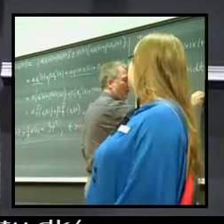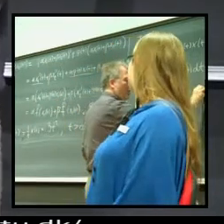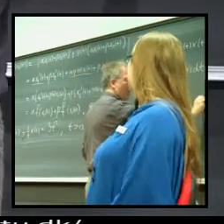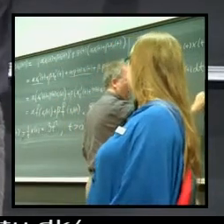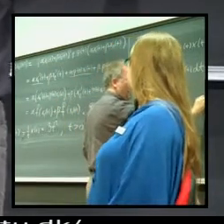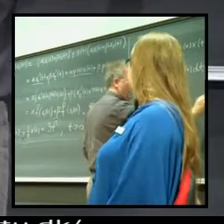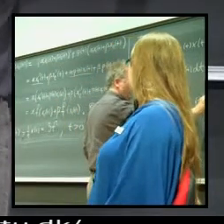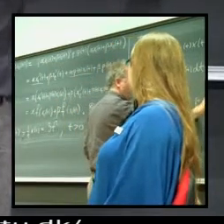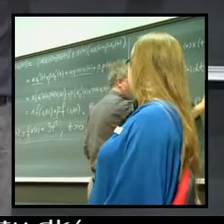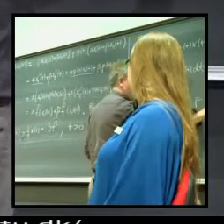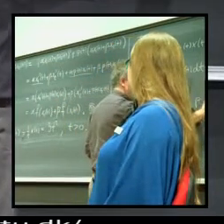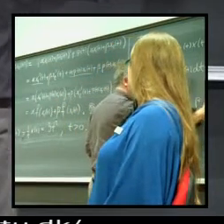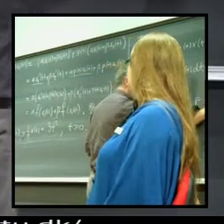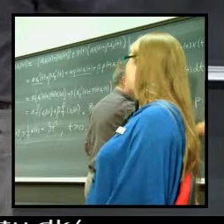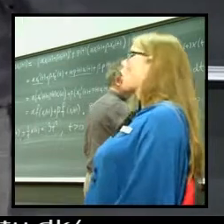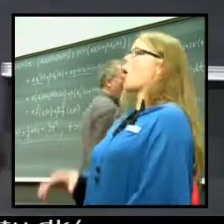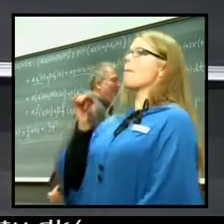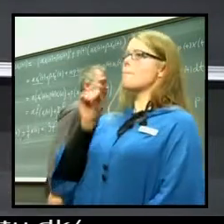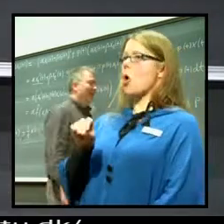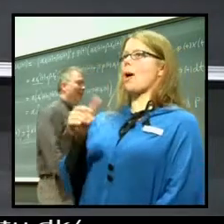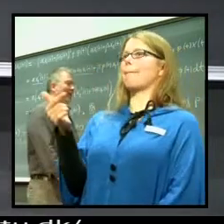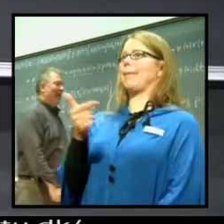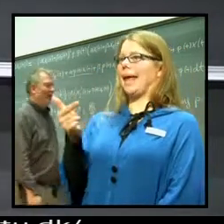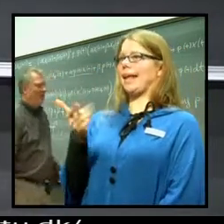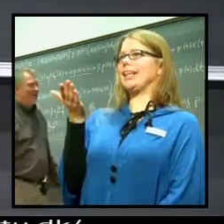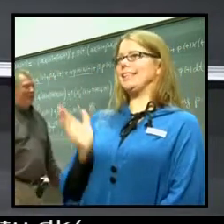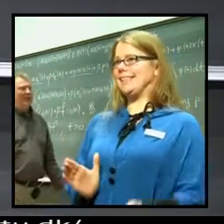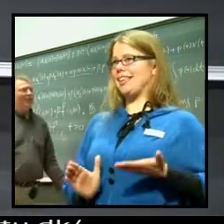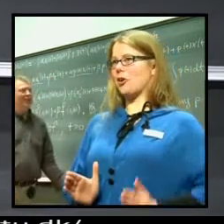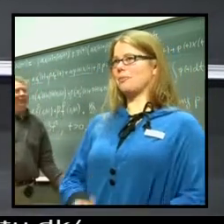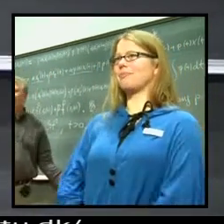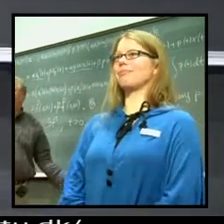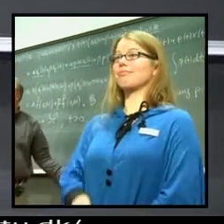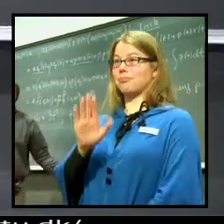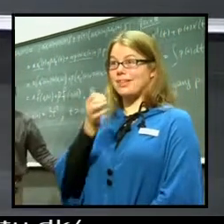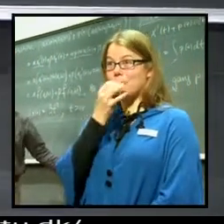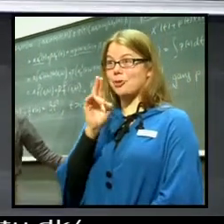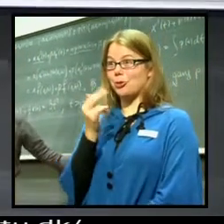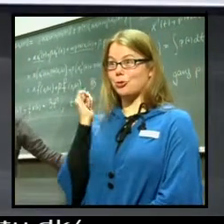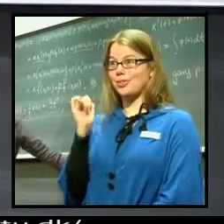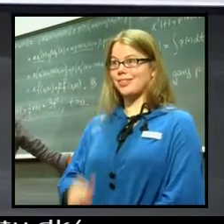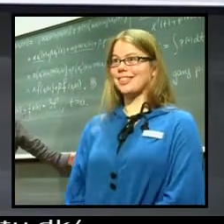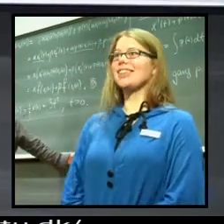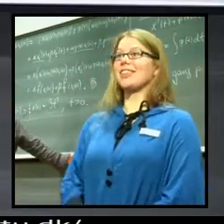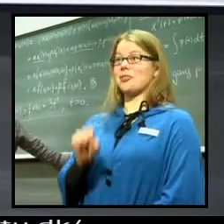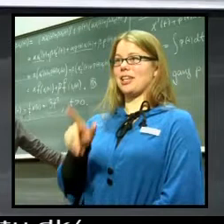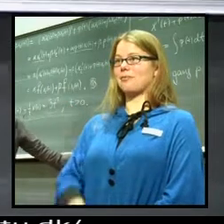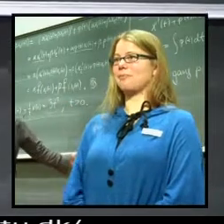På begge sider er nu et udtryk. Okay.